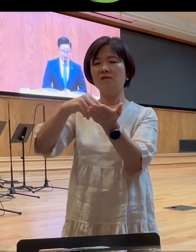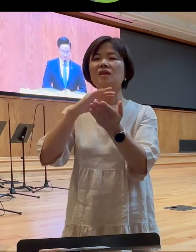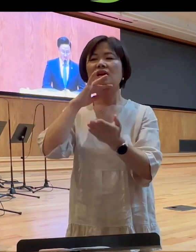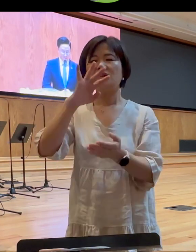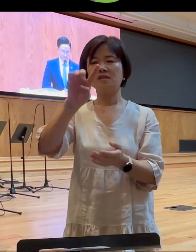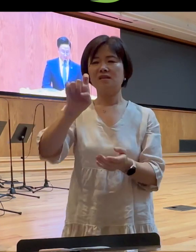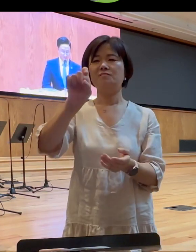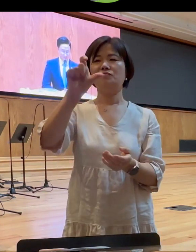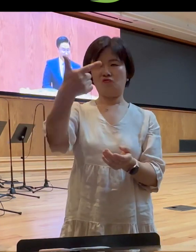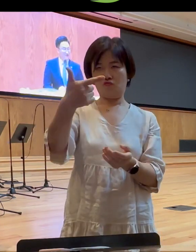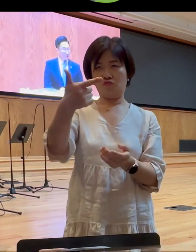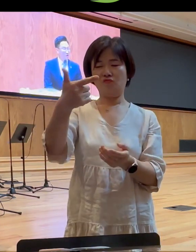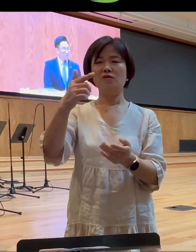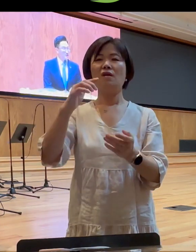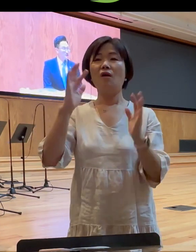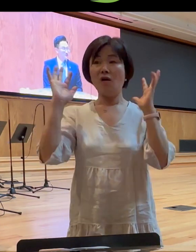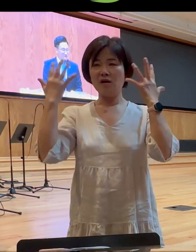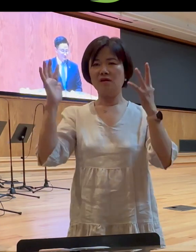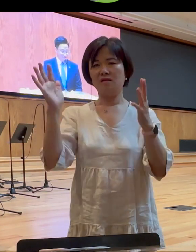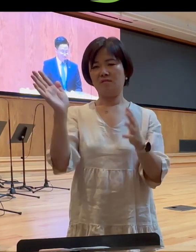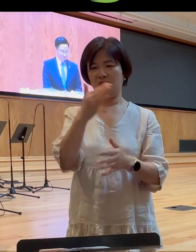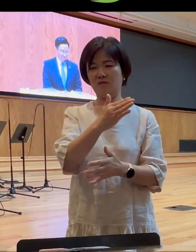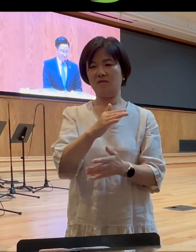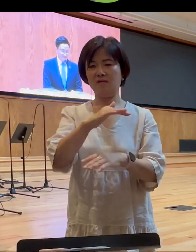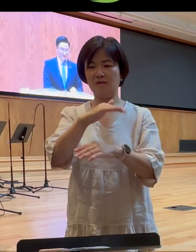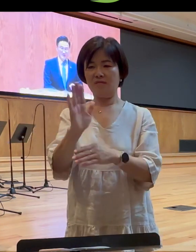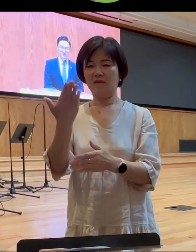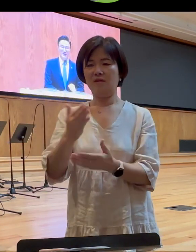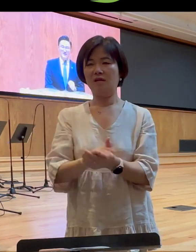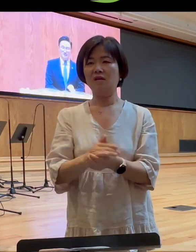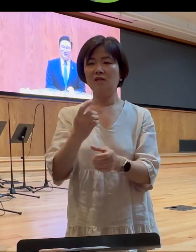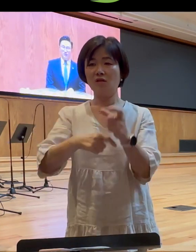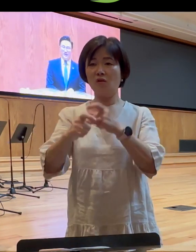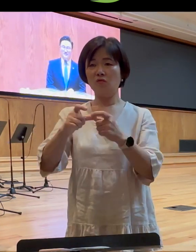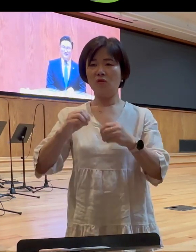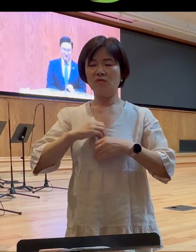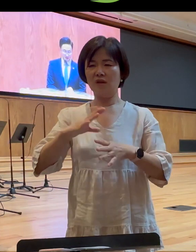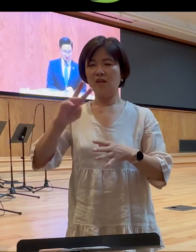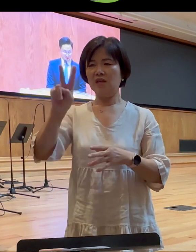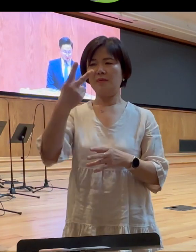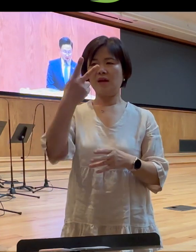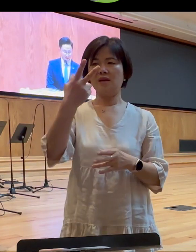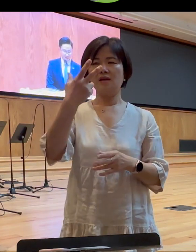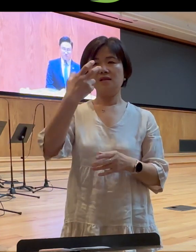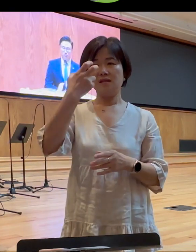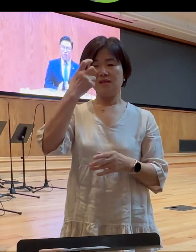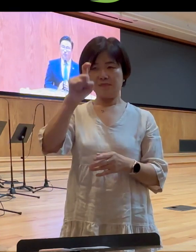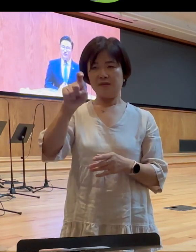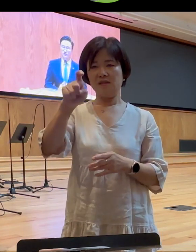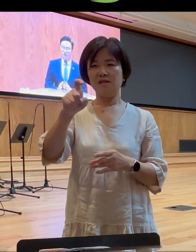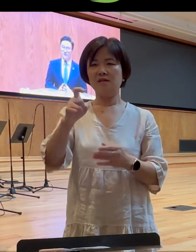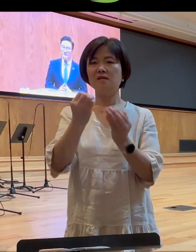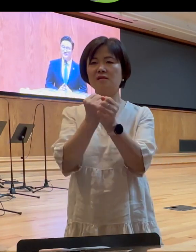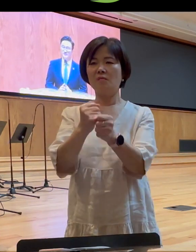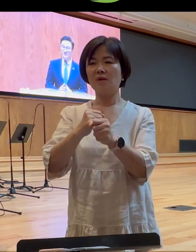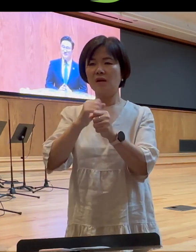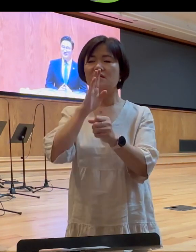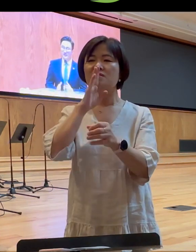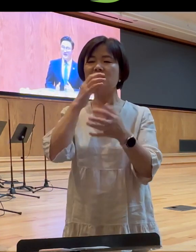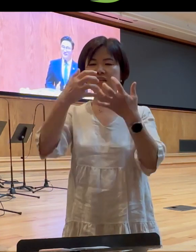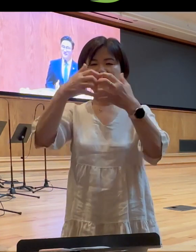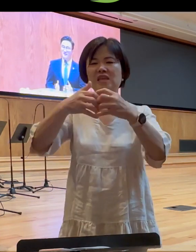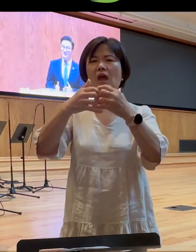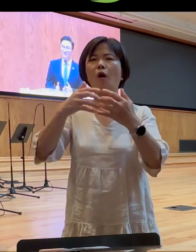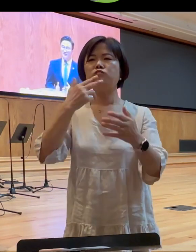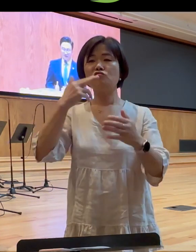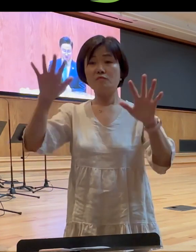16세였습니다. 더 놀라운 것은 210일 동안 7개월 동안 무동력 요트,